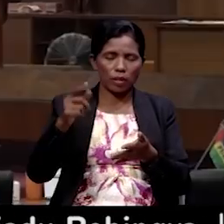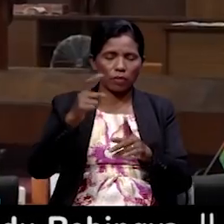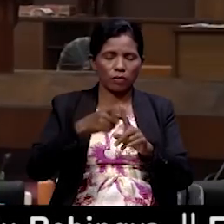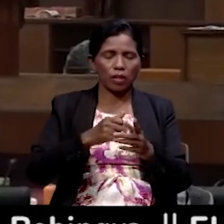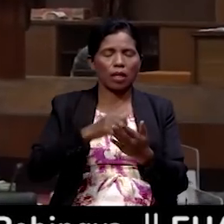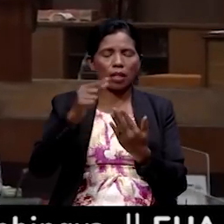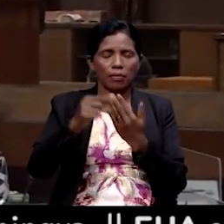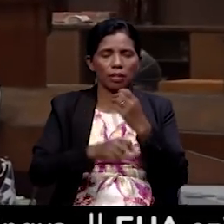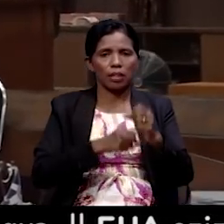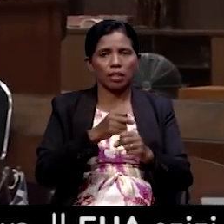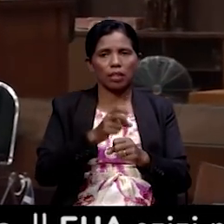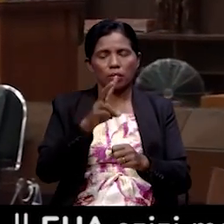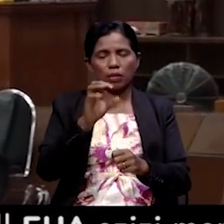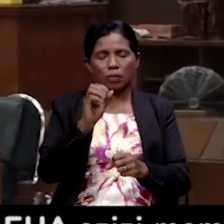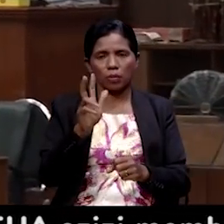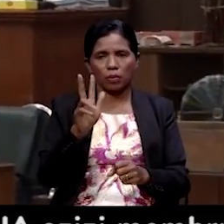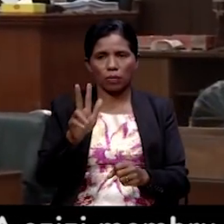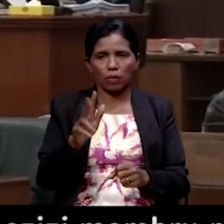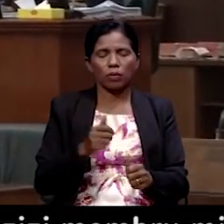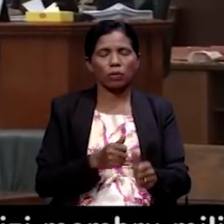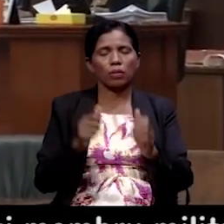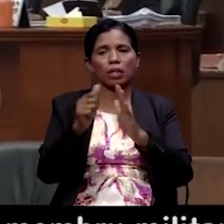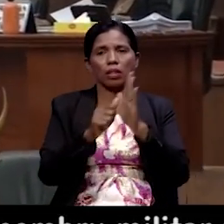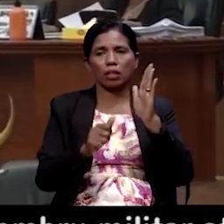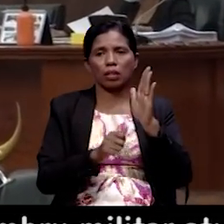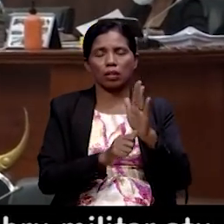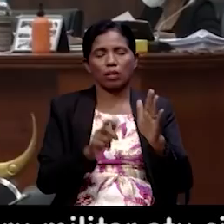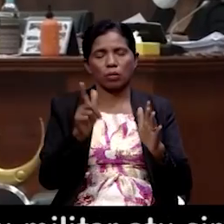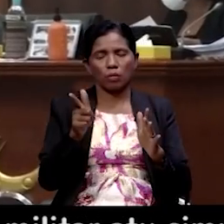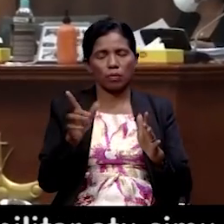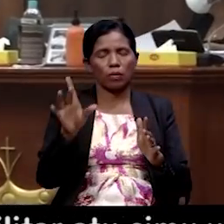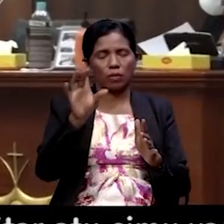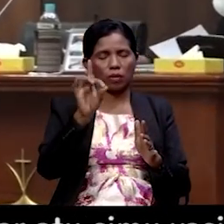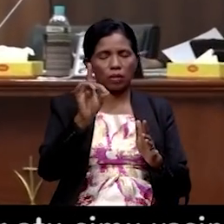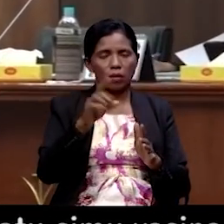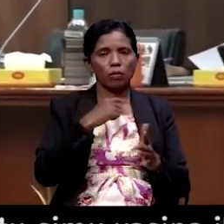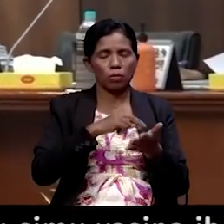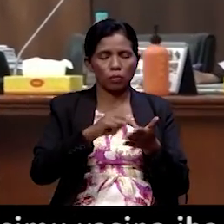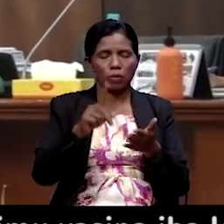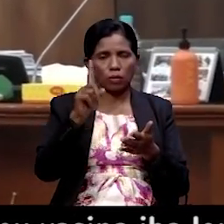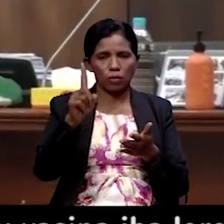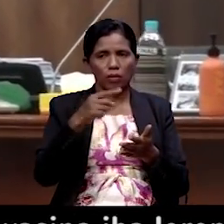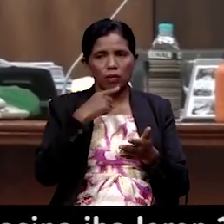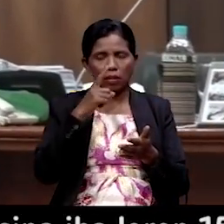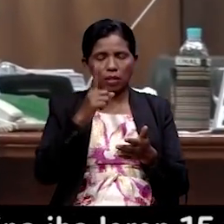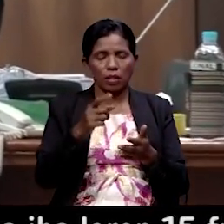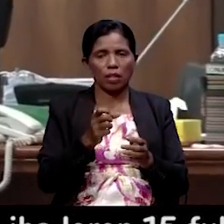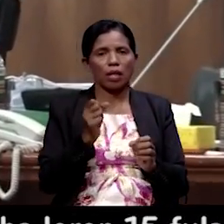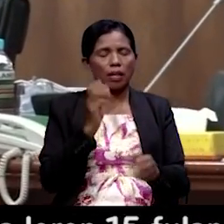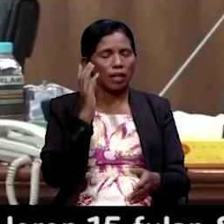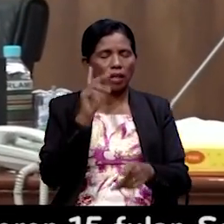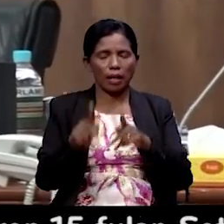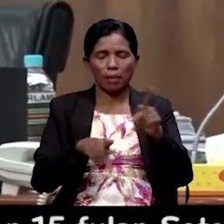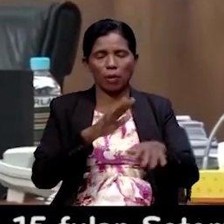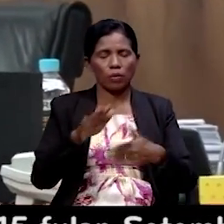tinan rihun rua tolu liba tuir artigo val nulu resin lima número un katak halo proibidu ka bandu